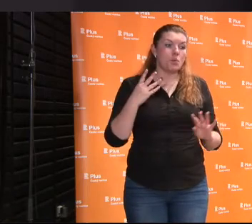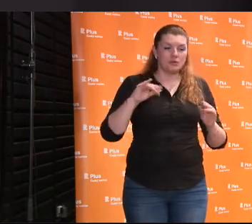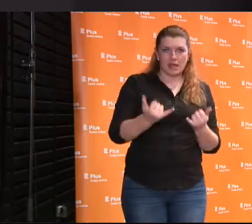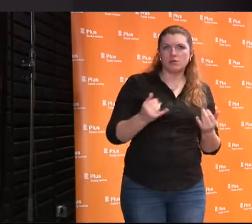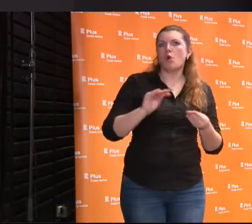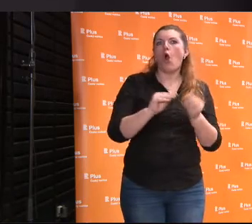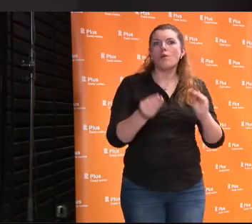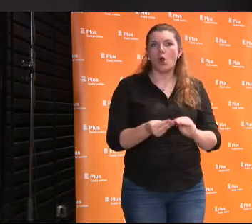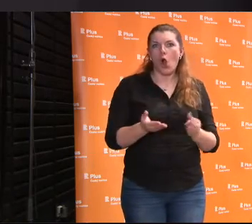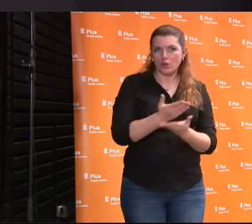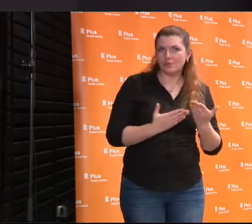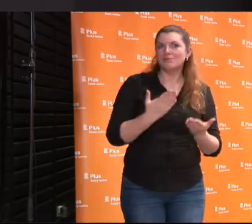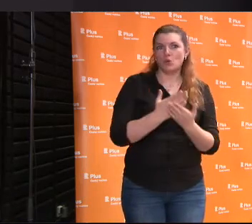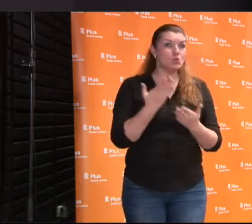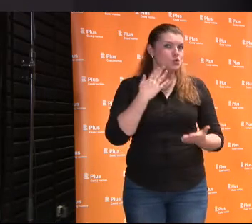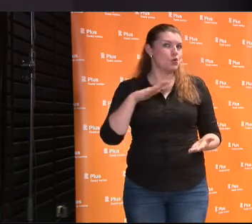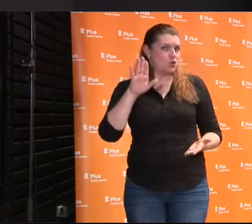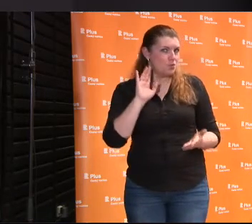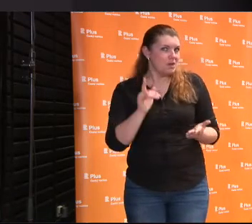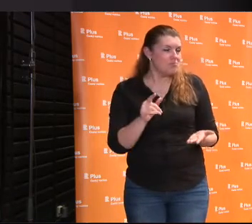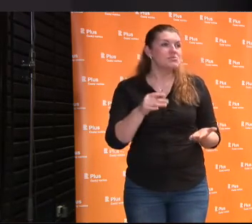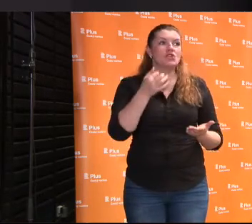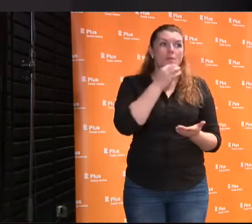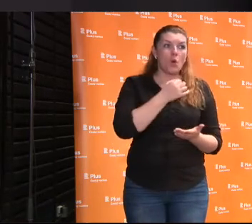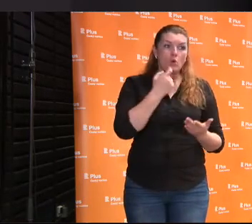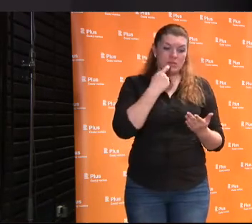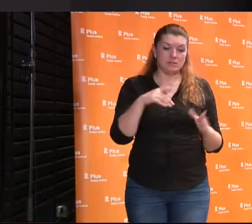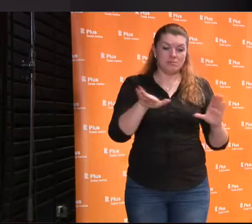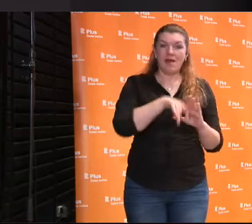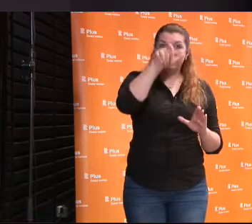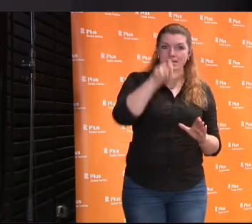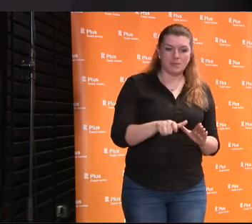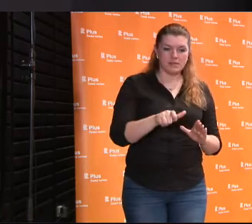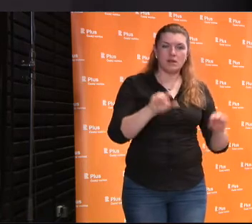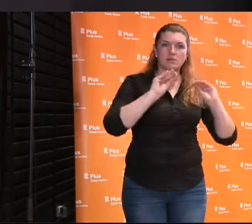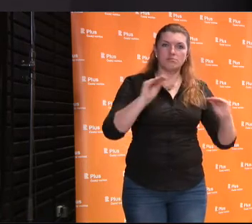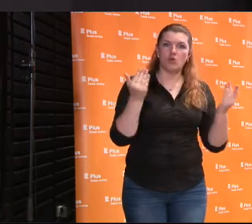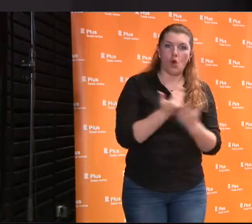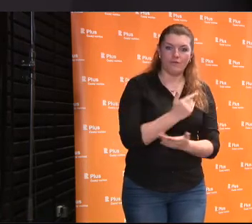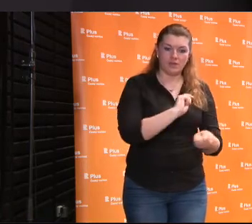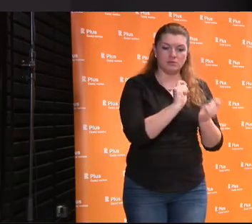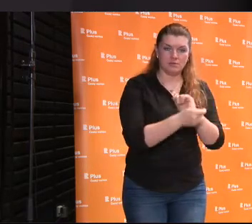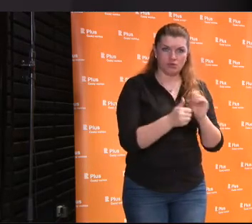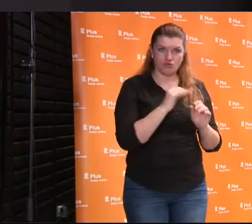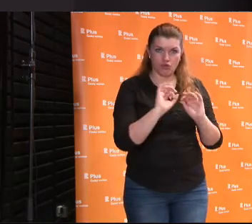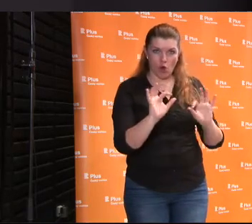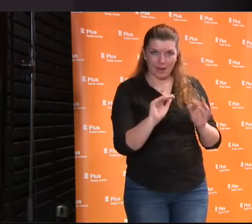současné době, pokud chceme přeškolit zaměstnance, tak to vlastně děláme